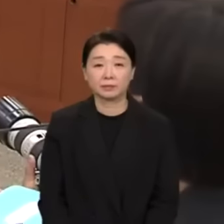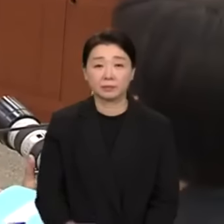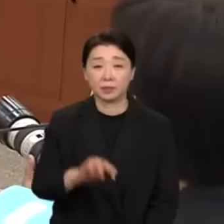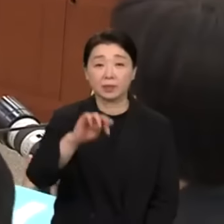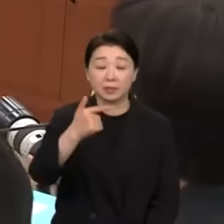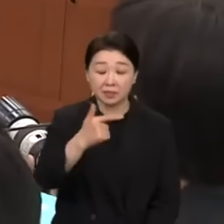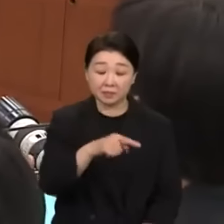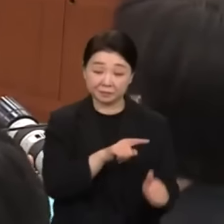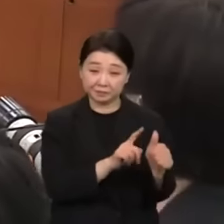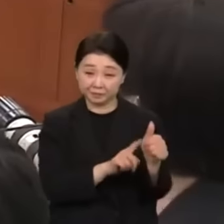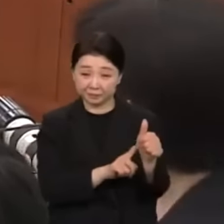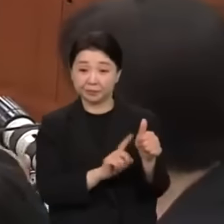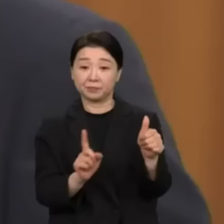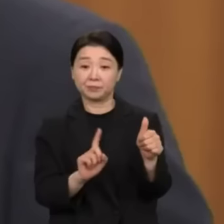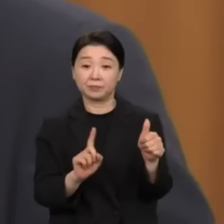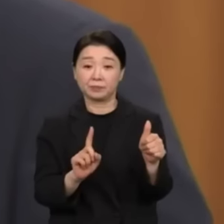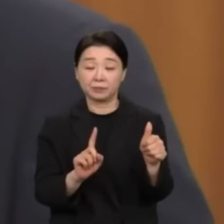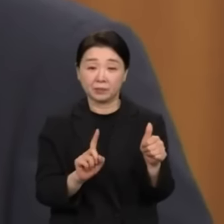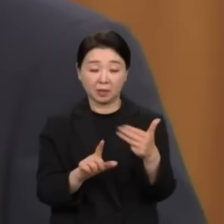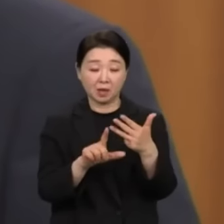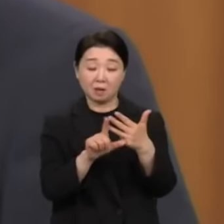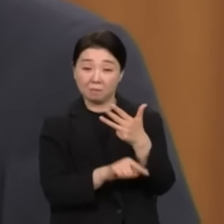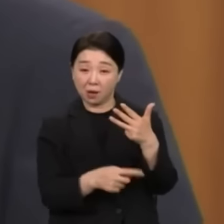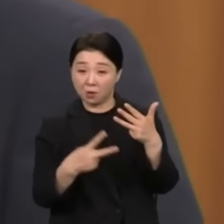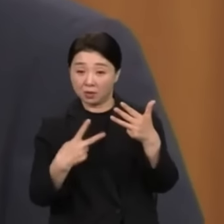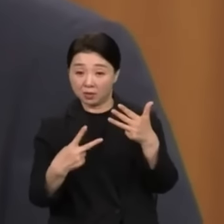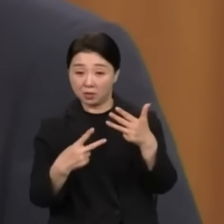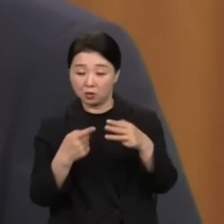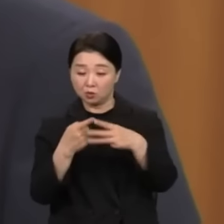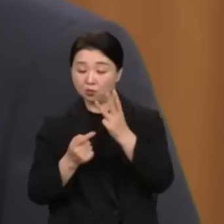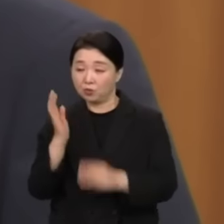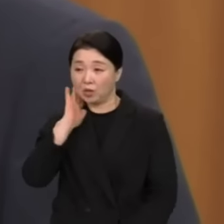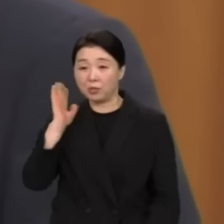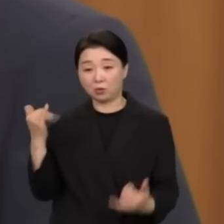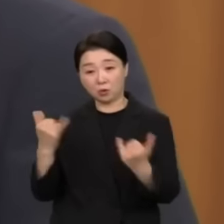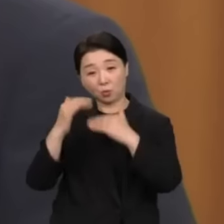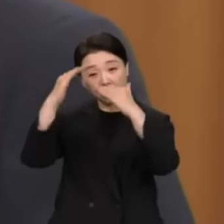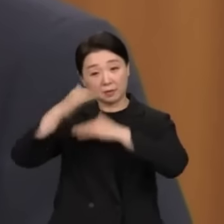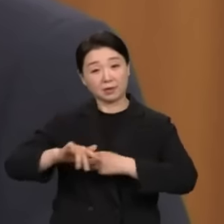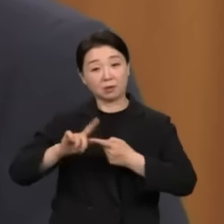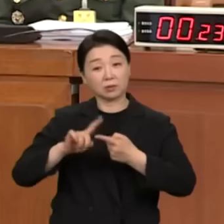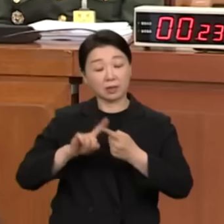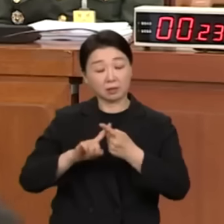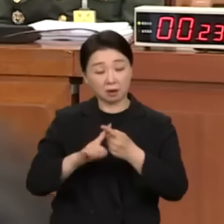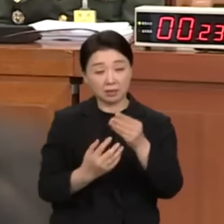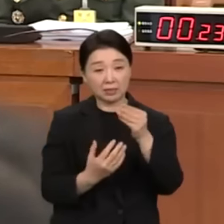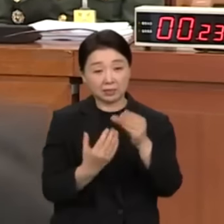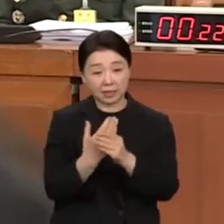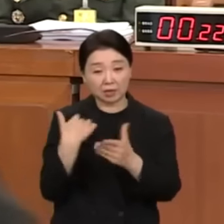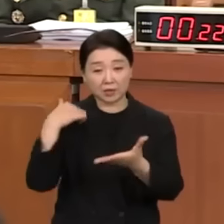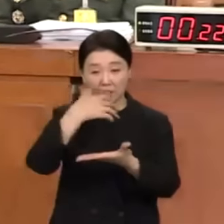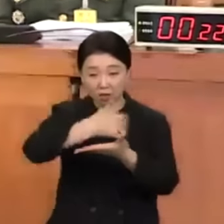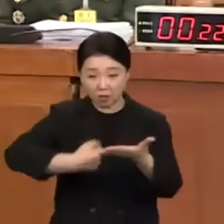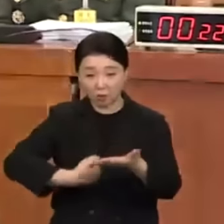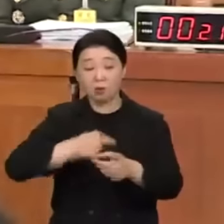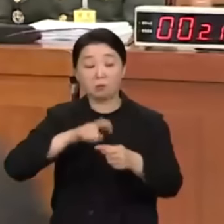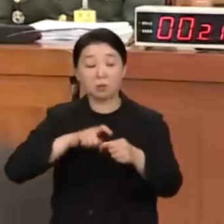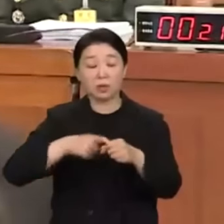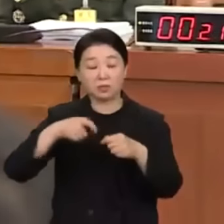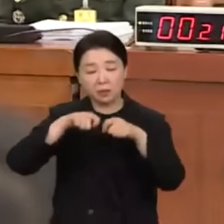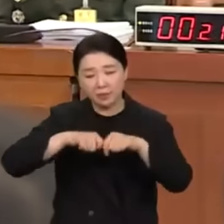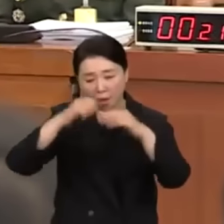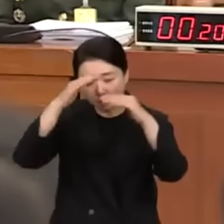신범철 전 국방부 차관은 지난해 8월 2일 윤석열 대통령과의 통화 내용에 대해 사건 회수를 위한 것이라고 했지만 구체적인